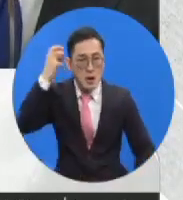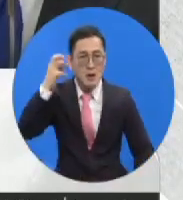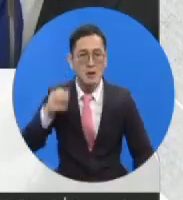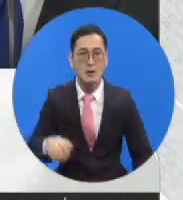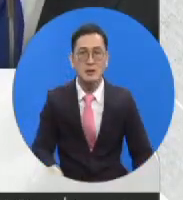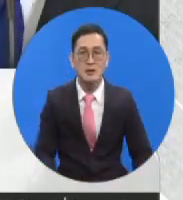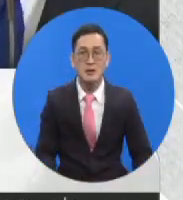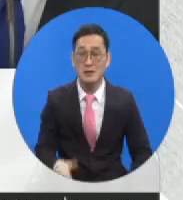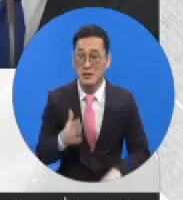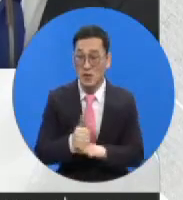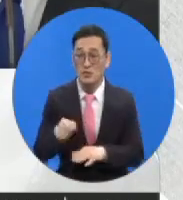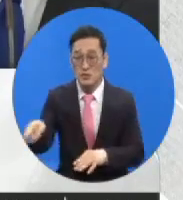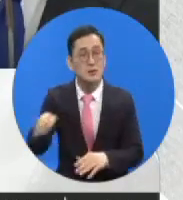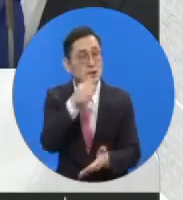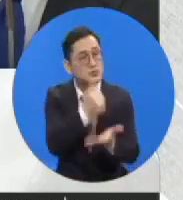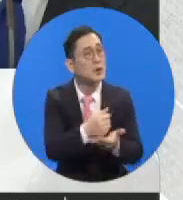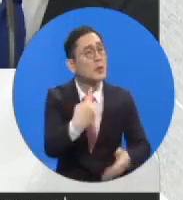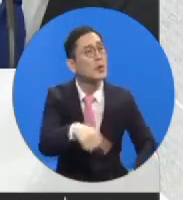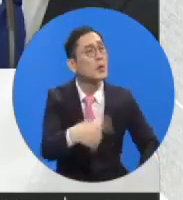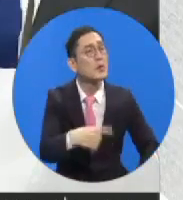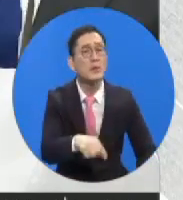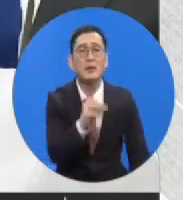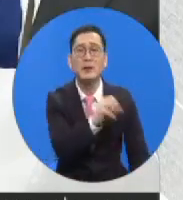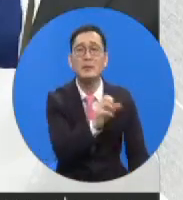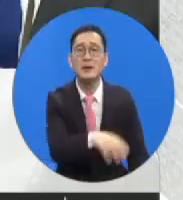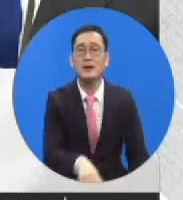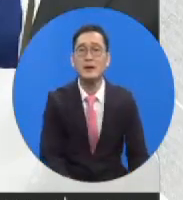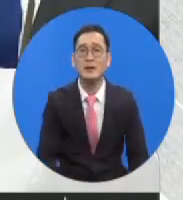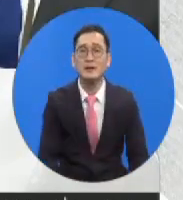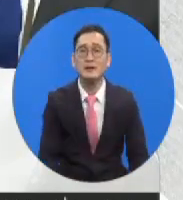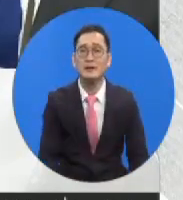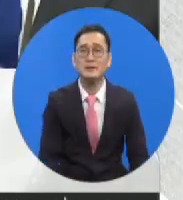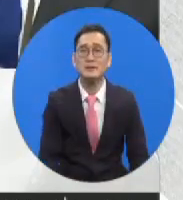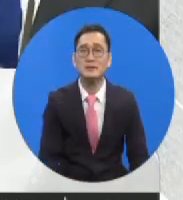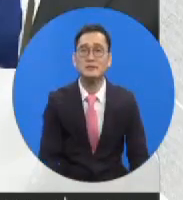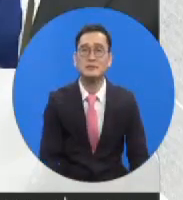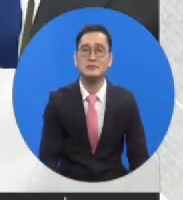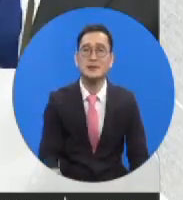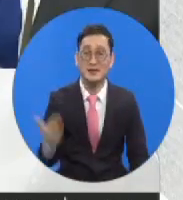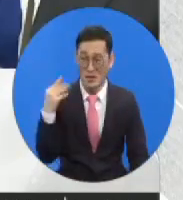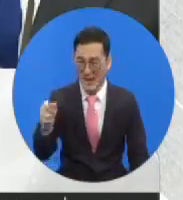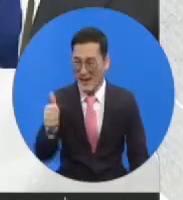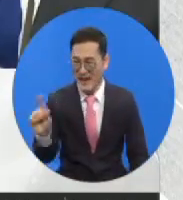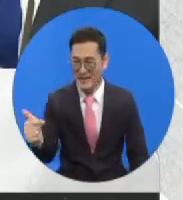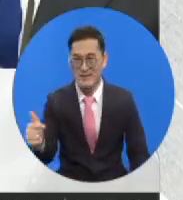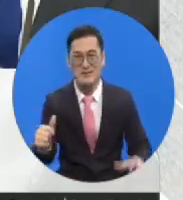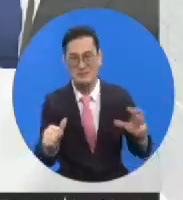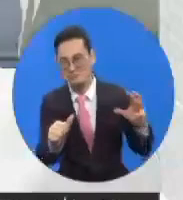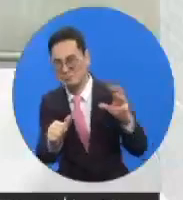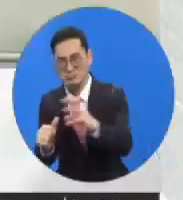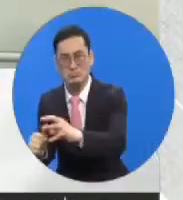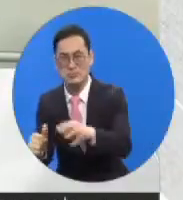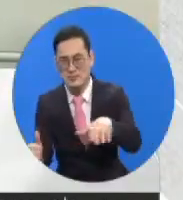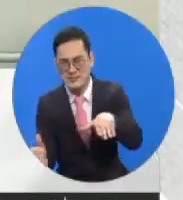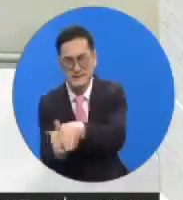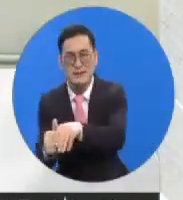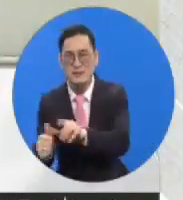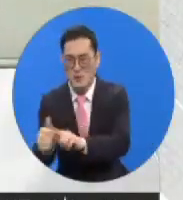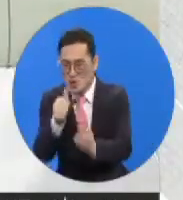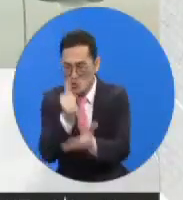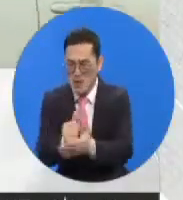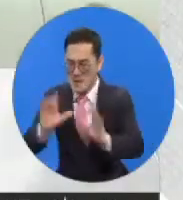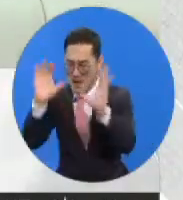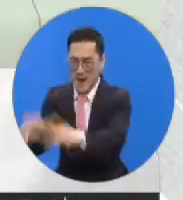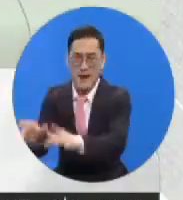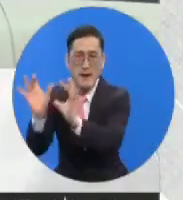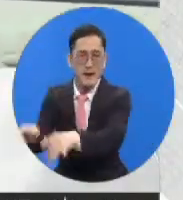비롯해서 한동훈 검사장에 대해 수사지휘권을 추미애 장관이 발동하면서도 거기에 대해서 뭔가 명확하게 많은 것들이 있는 것처럼 이야기를